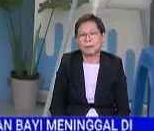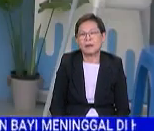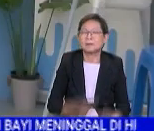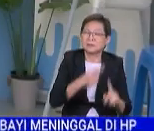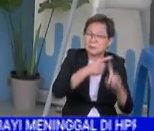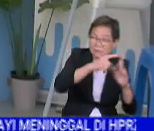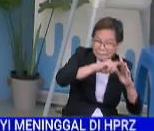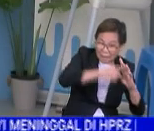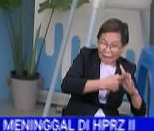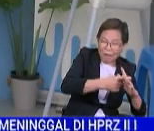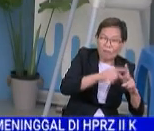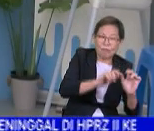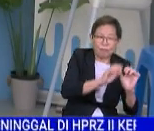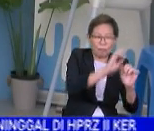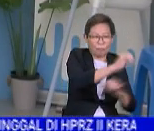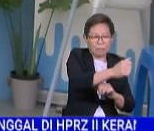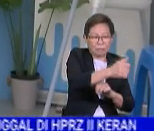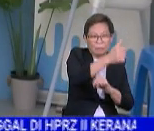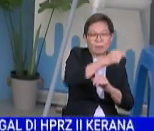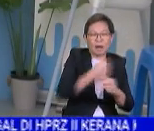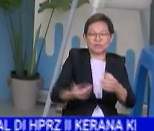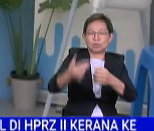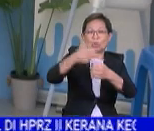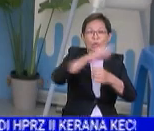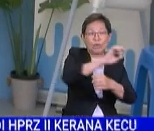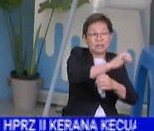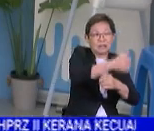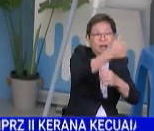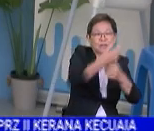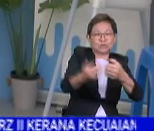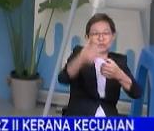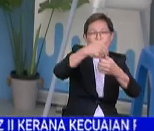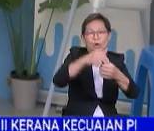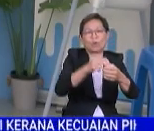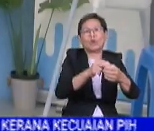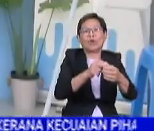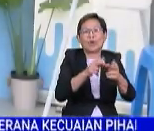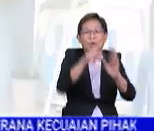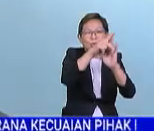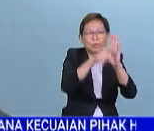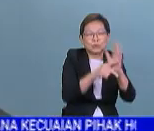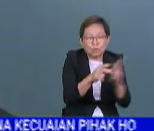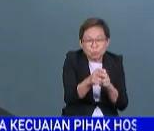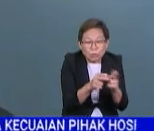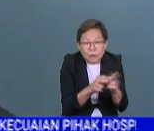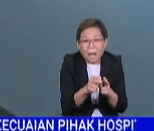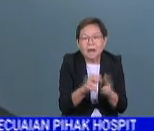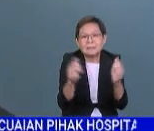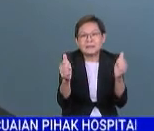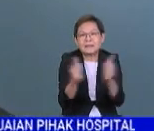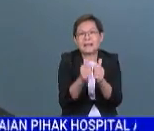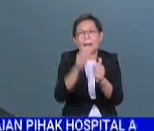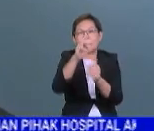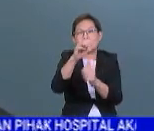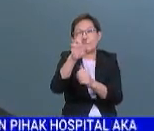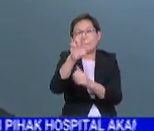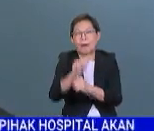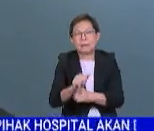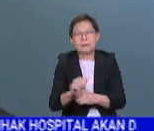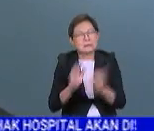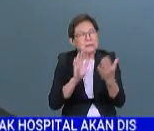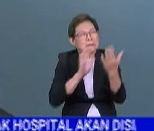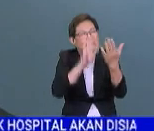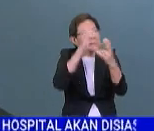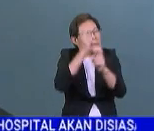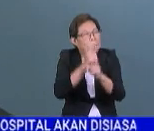situlah saya, itulah kali pertama saya join kursus keusahawananlah dengan Mara. Berdepan cabaran perniagaan